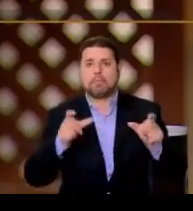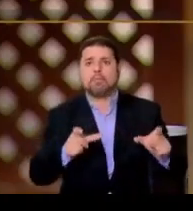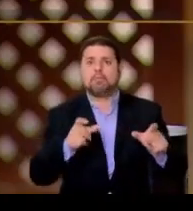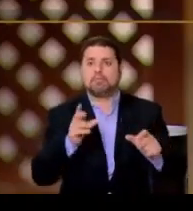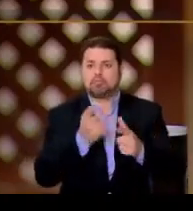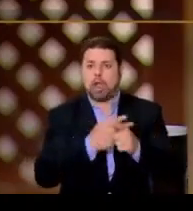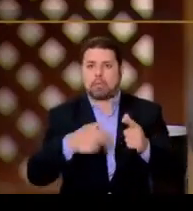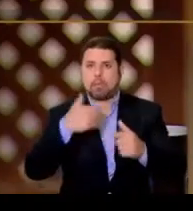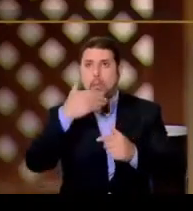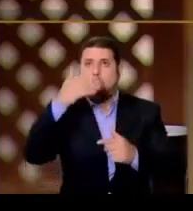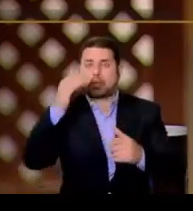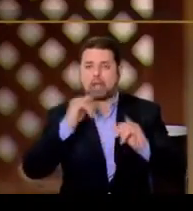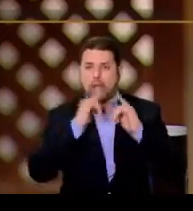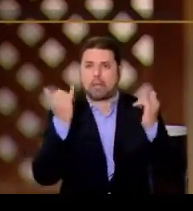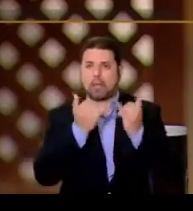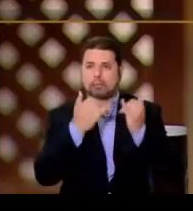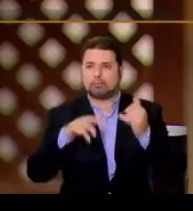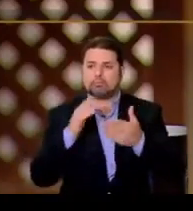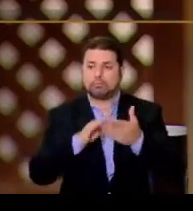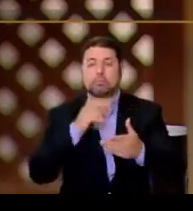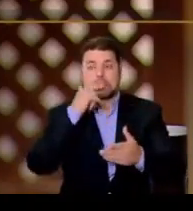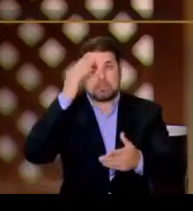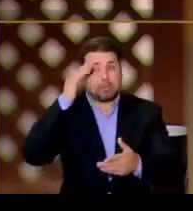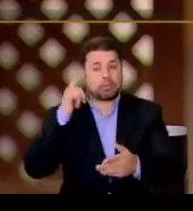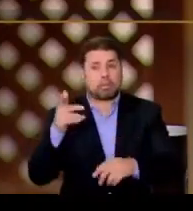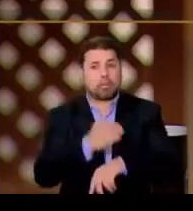واحده جهز مجتمع يبقى مش مجاهده في سبيل الله